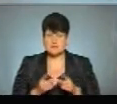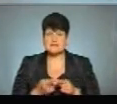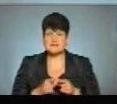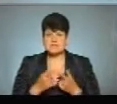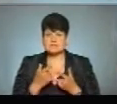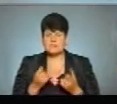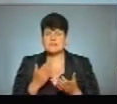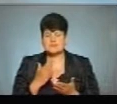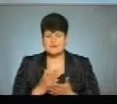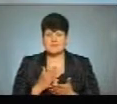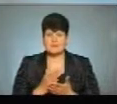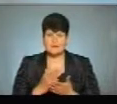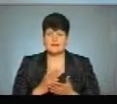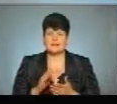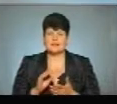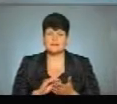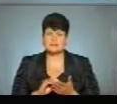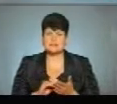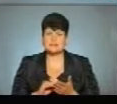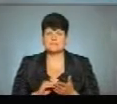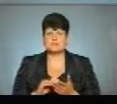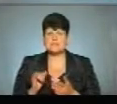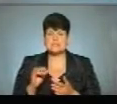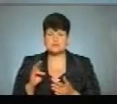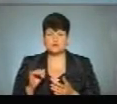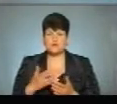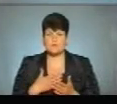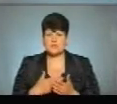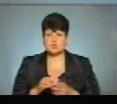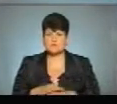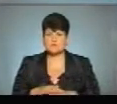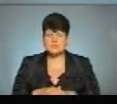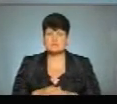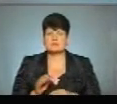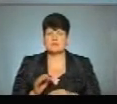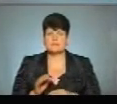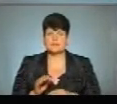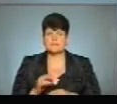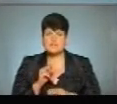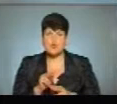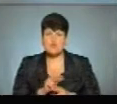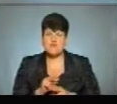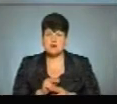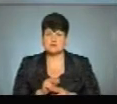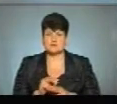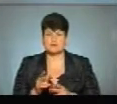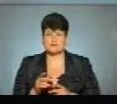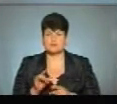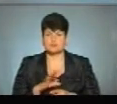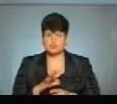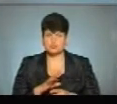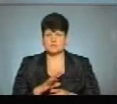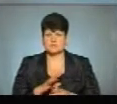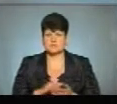ця інформація в нас є. В нас є така рубрика навіть на сайті, як Інститутом громадянського суспільства. Саме в зауваженнях у Transparency звучало